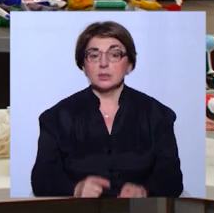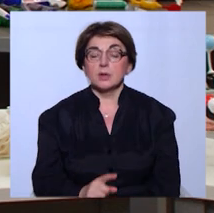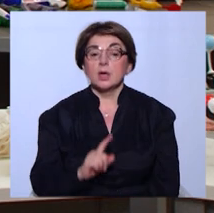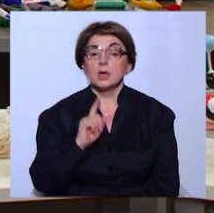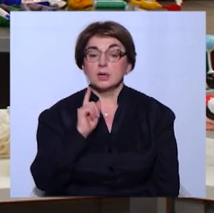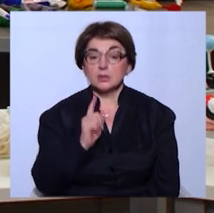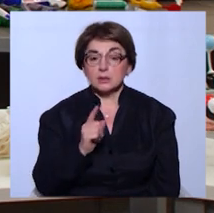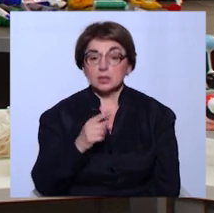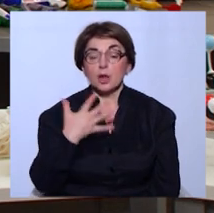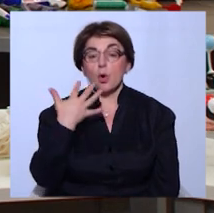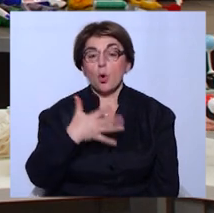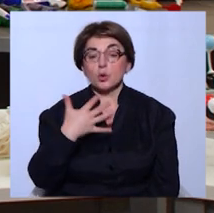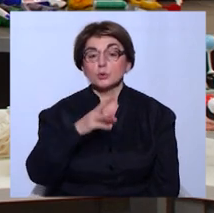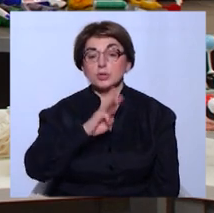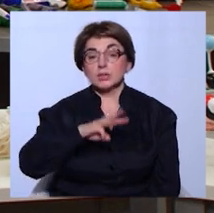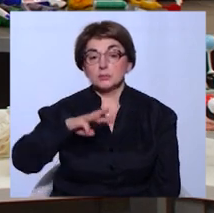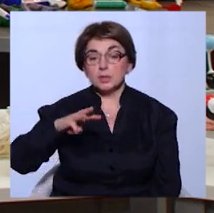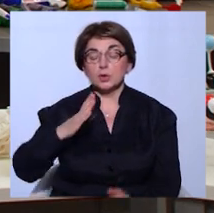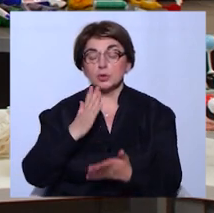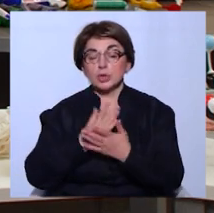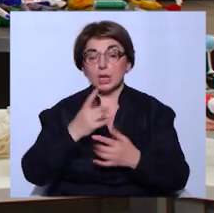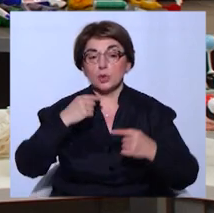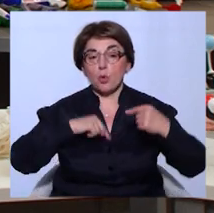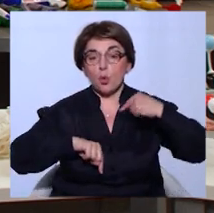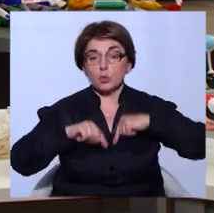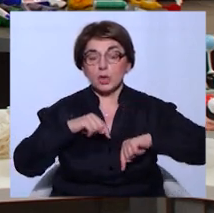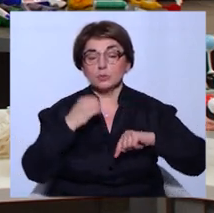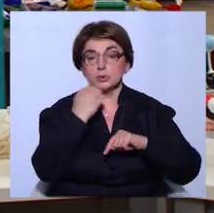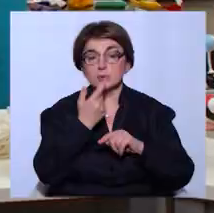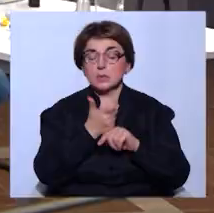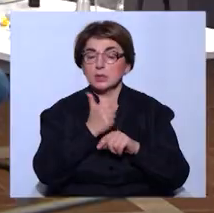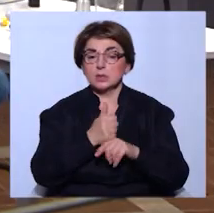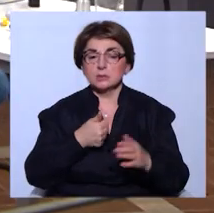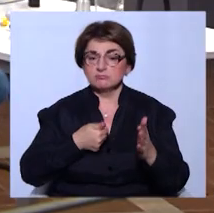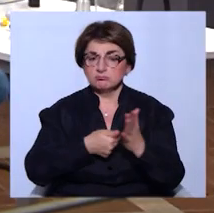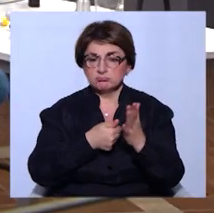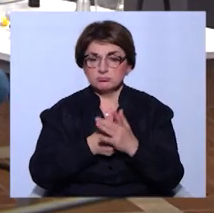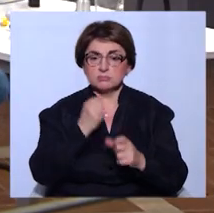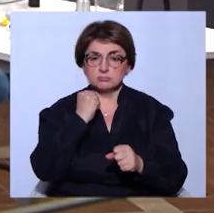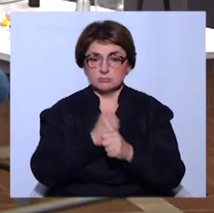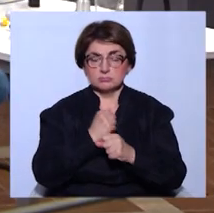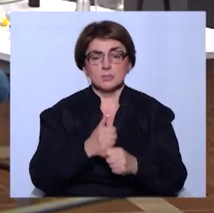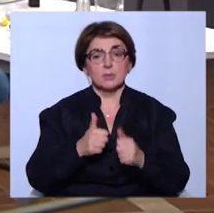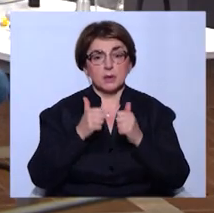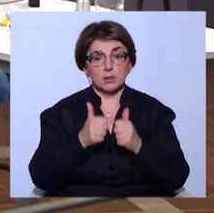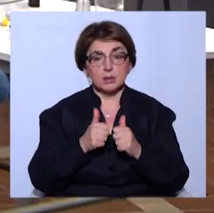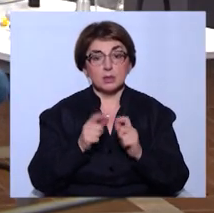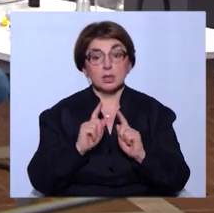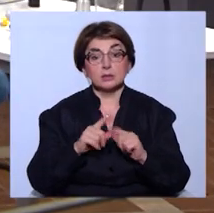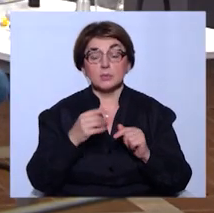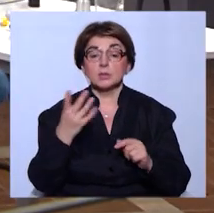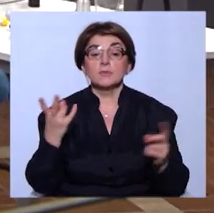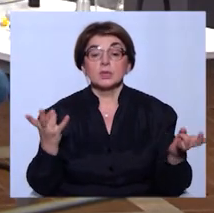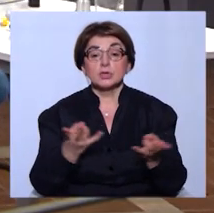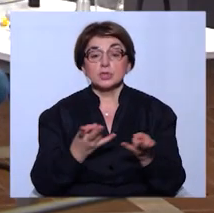ძალიან დიდ სამსახურს გვიწევენ ჩვენს ყოველდღიურ ცხოვრებაში, რა თქმა უნდა საჭირო გახდა მათი კლასიფიკაცია. ამჯერად